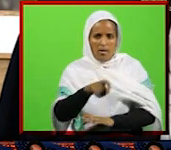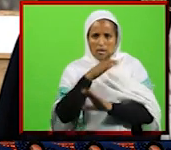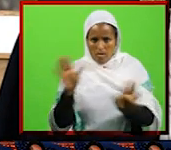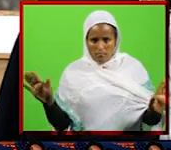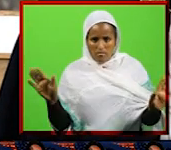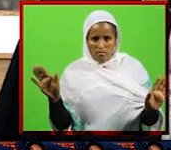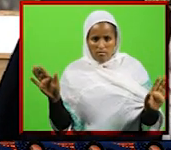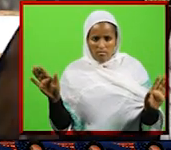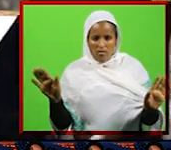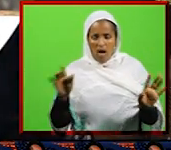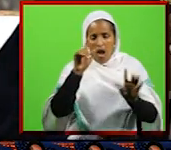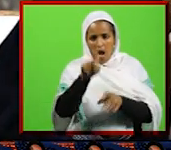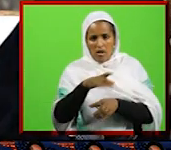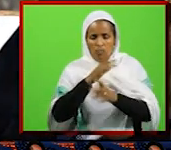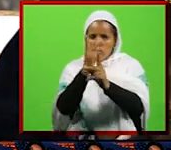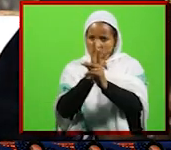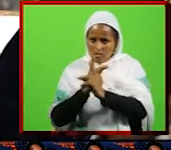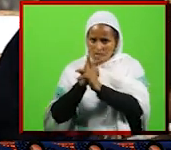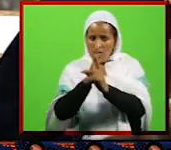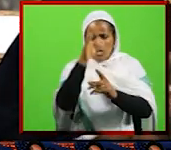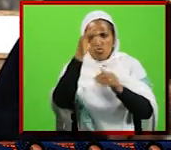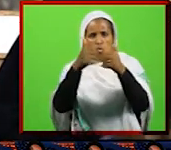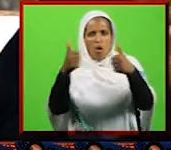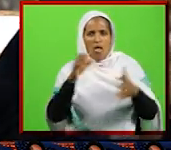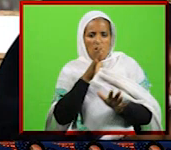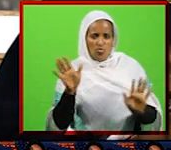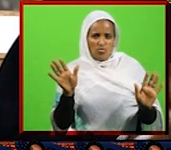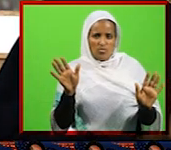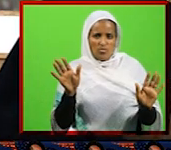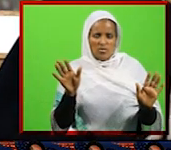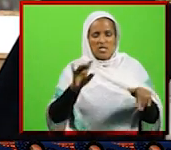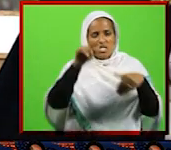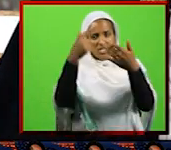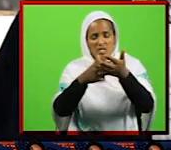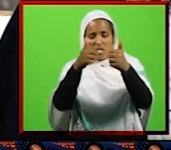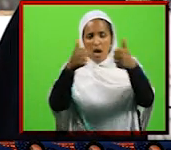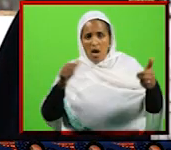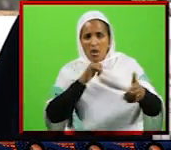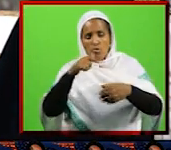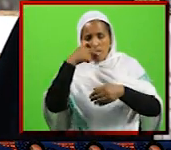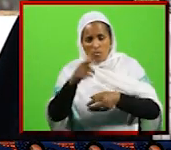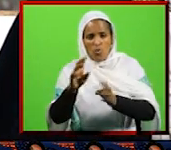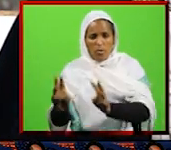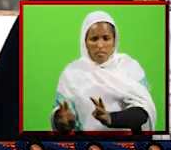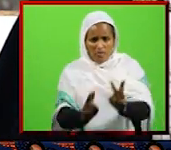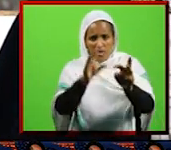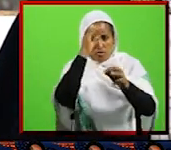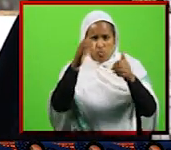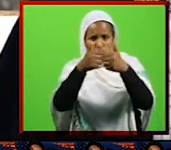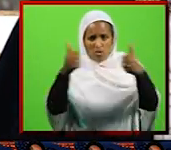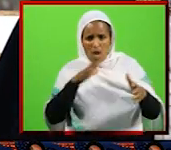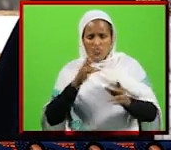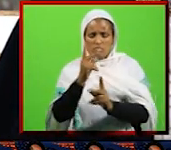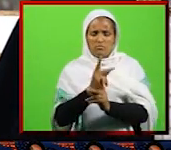አይገባውም፣ ወይም አይገባውምና ይጠንቀቅ። ደማ ሰው አይለየው ሰው አይለየውም። ስለዚህ አይለየውም በሚለው መንገድ ሰው